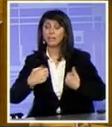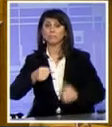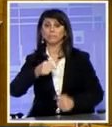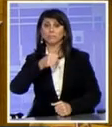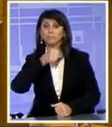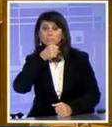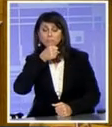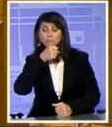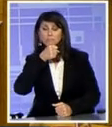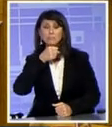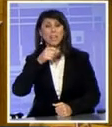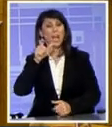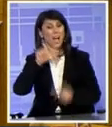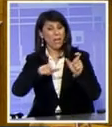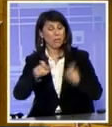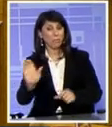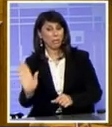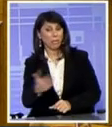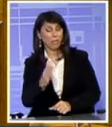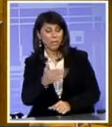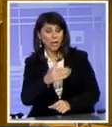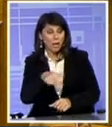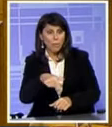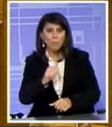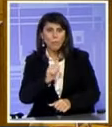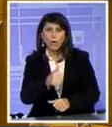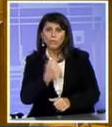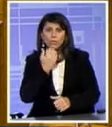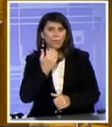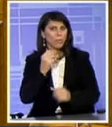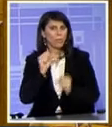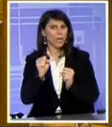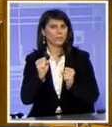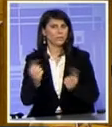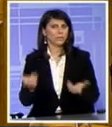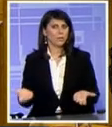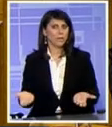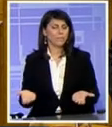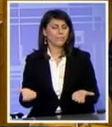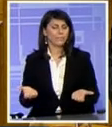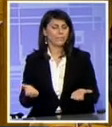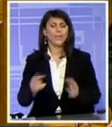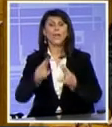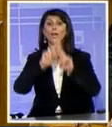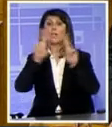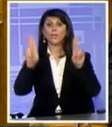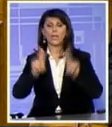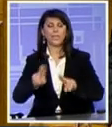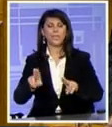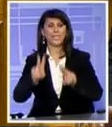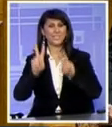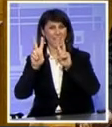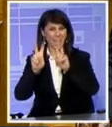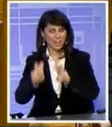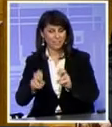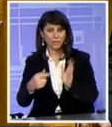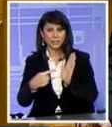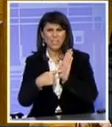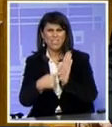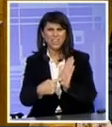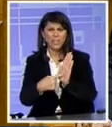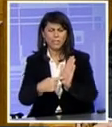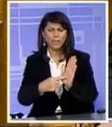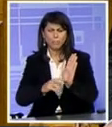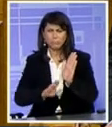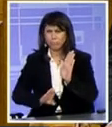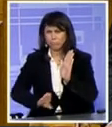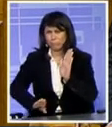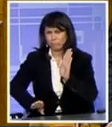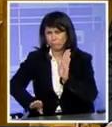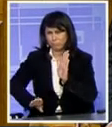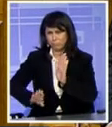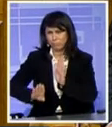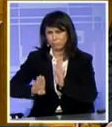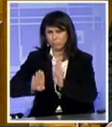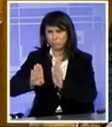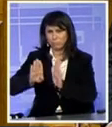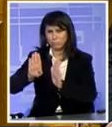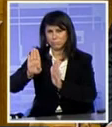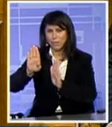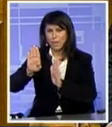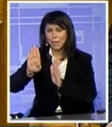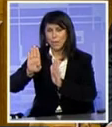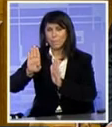δεν μπορούν πια να αυτοσυντηρηθούν. Διεθνείς έρευνες καταγράφουν ραγδαία αύξηση